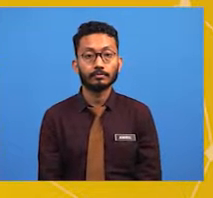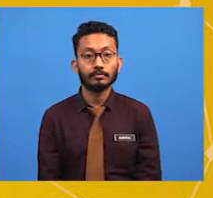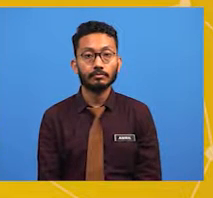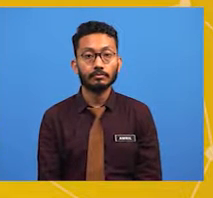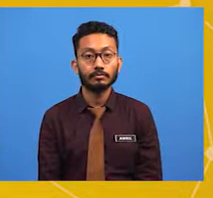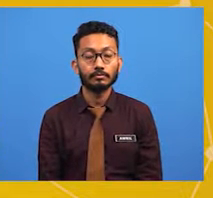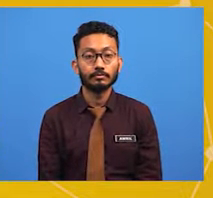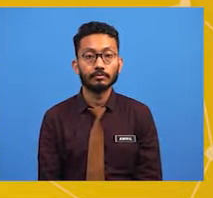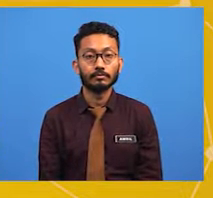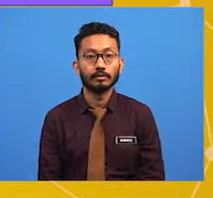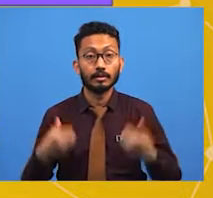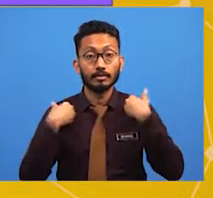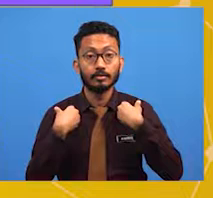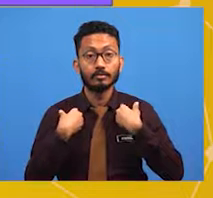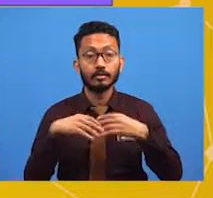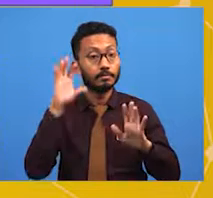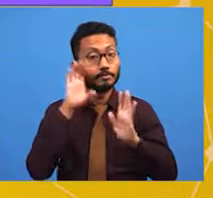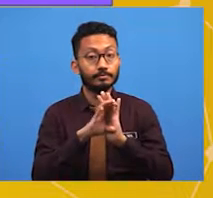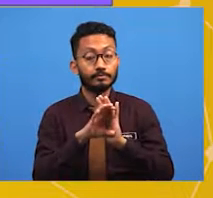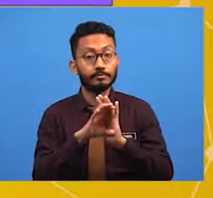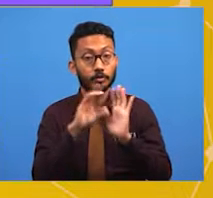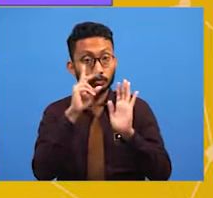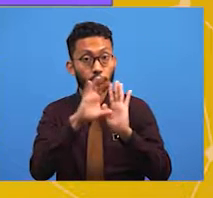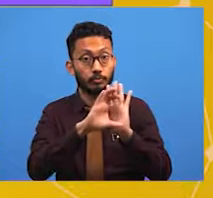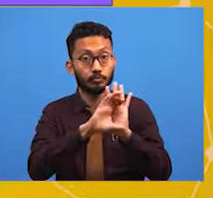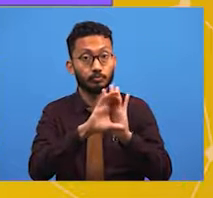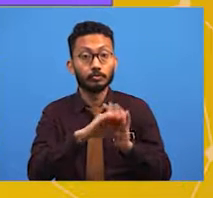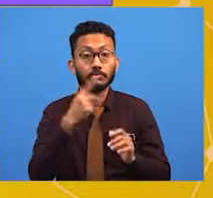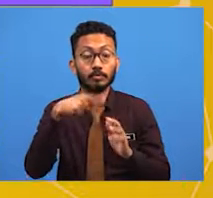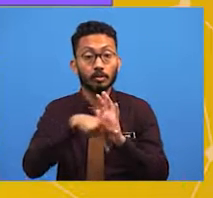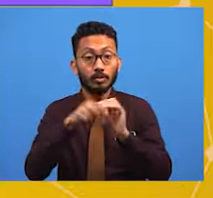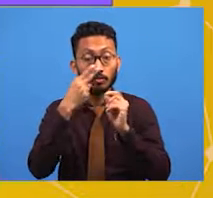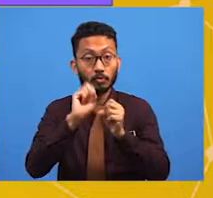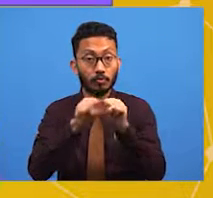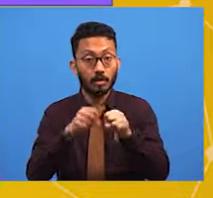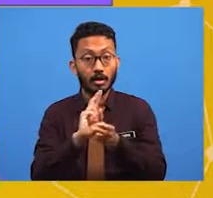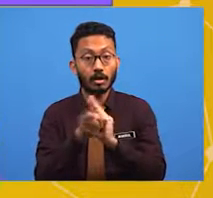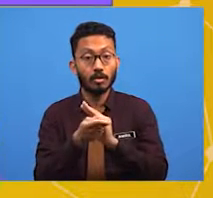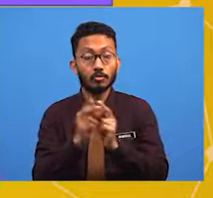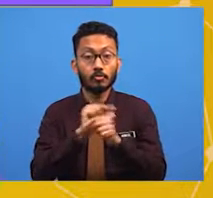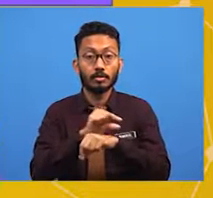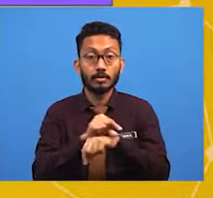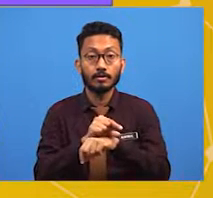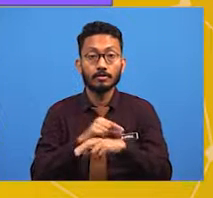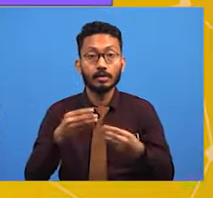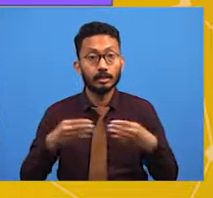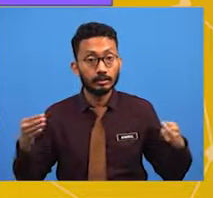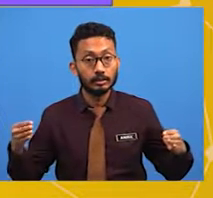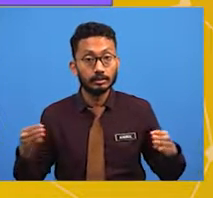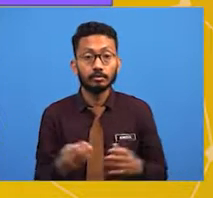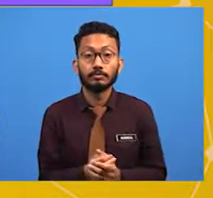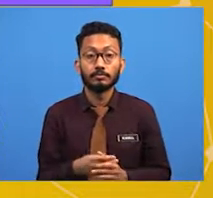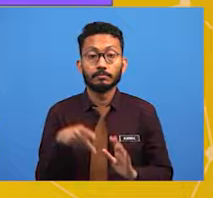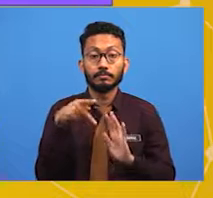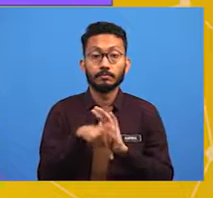Berikut merupakan contoh pengisytiharan pemboleh ubah menggunakan bahasa pengaturcaraan